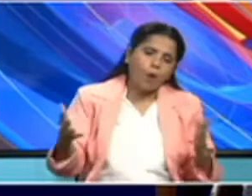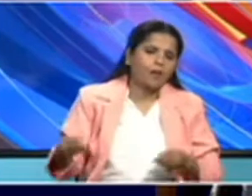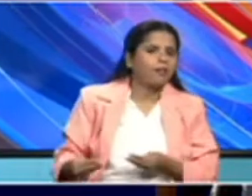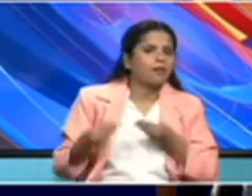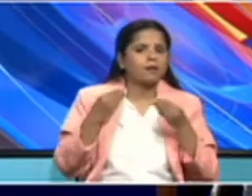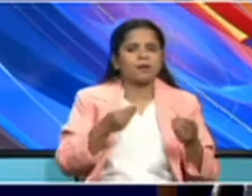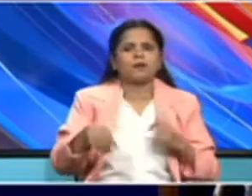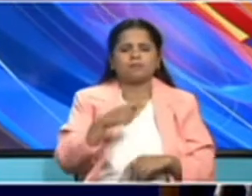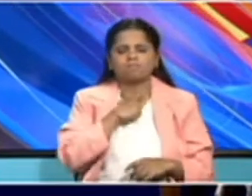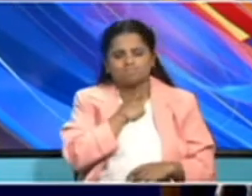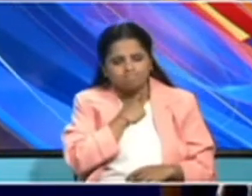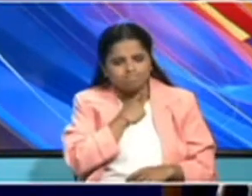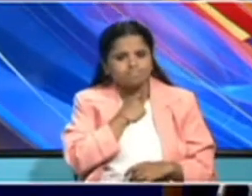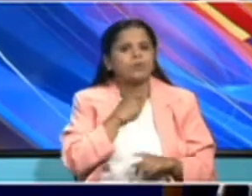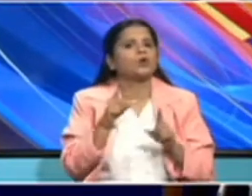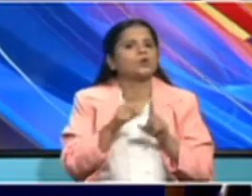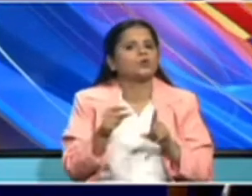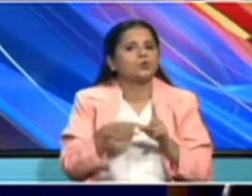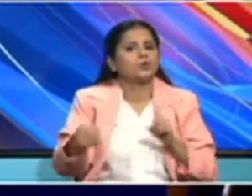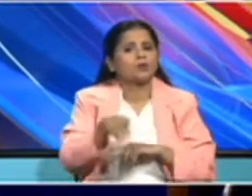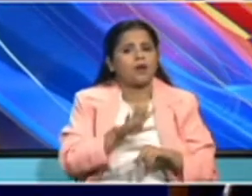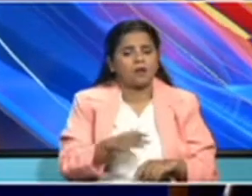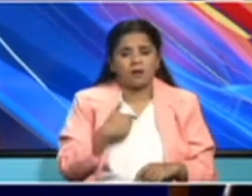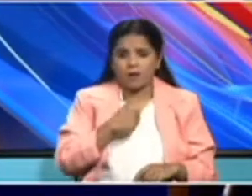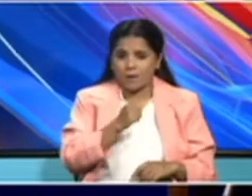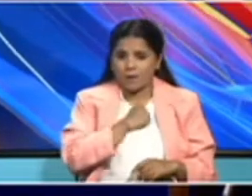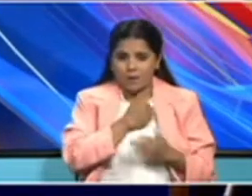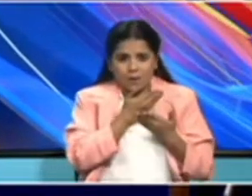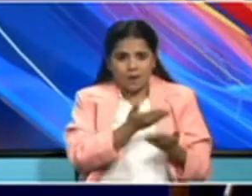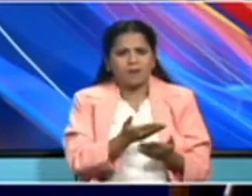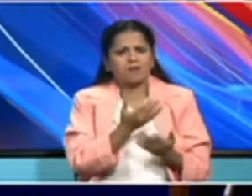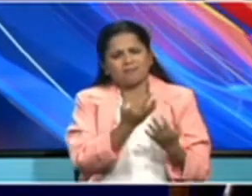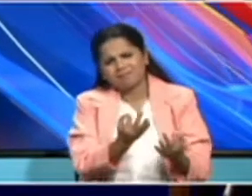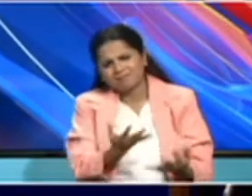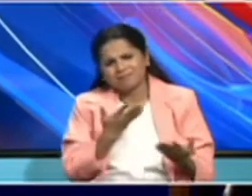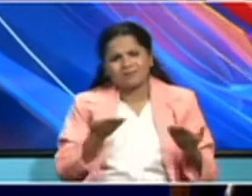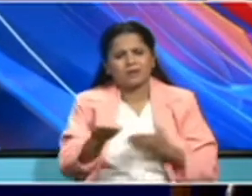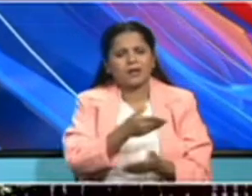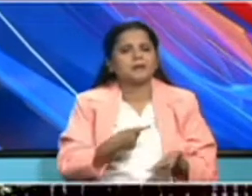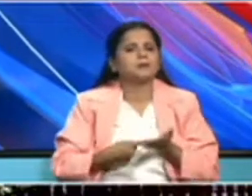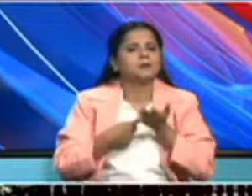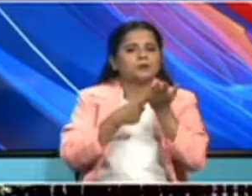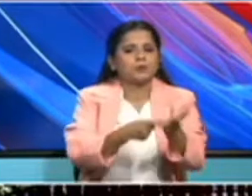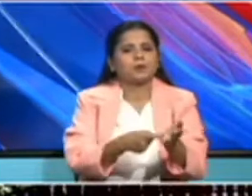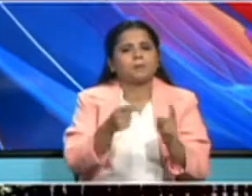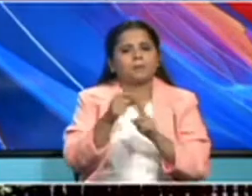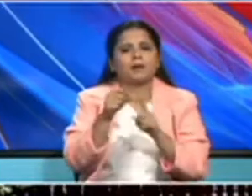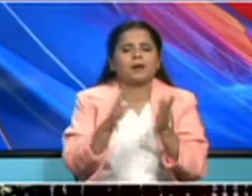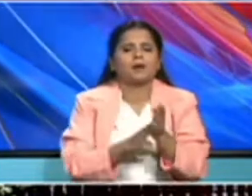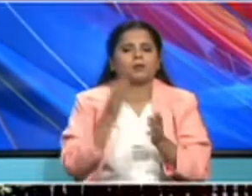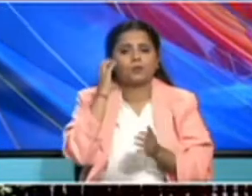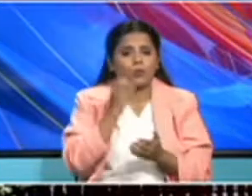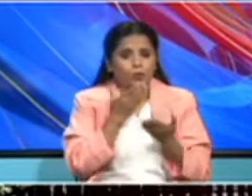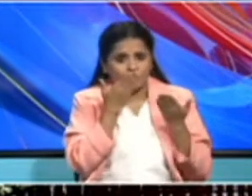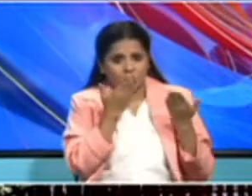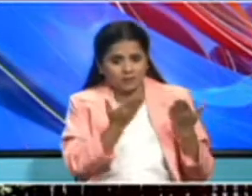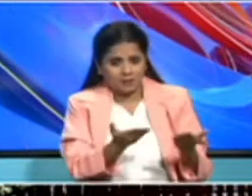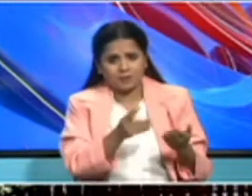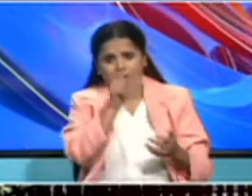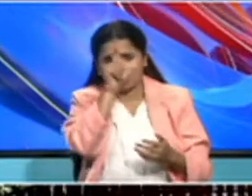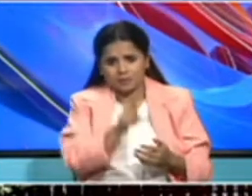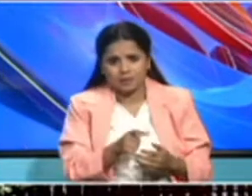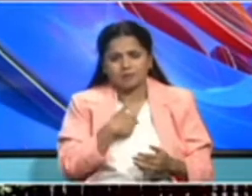उसके लिए संकल्पबद्ध हैं, वैसे हमारे अत्यंत प्रिय और सम्माननीय प्रधानमंत्री श्री नरेंद्र मोदी जी